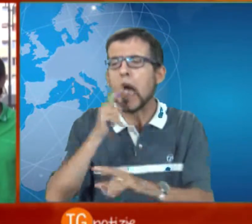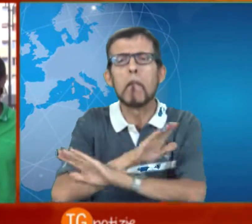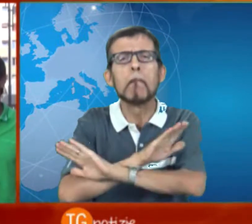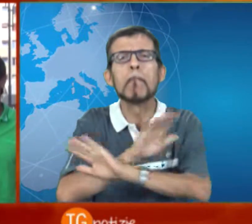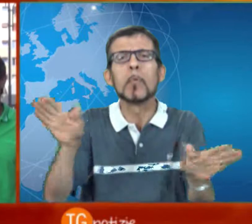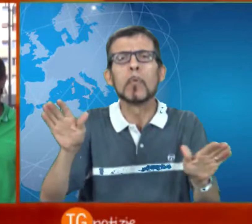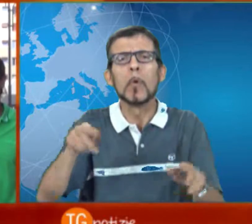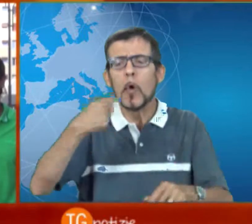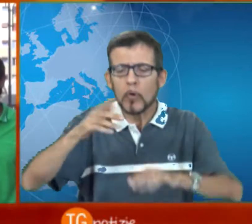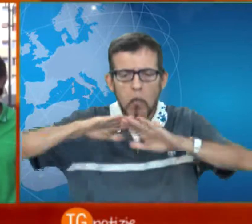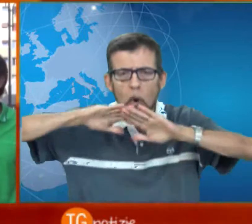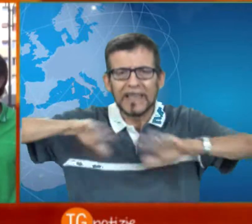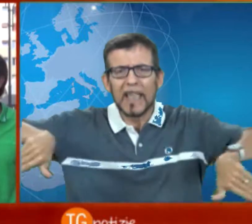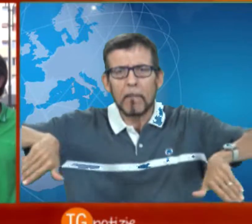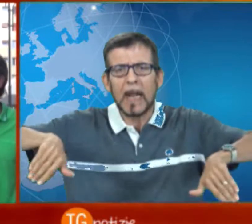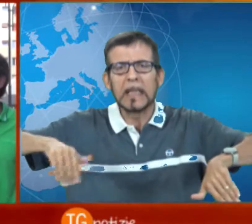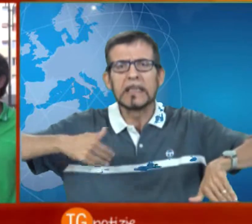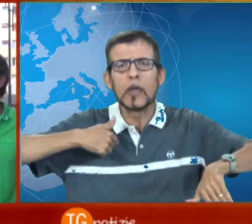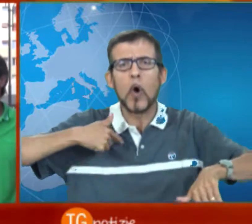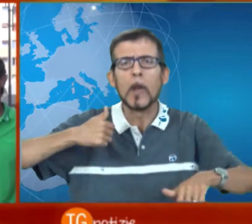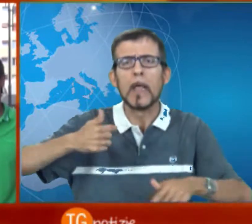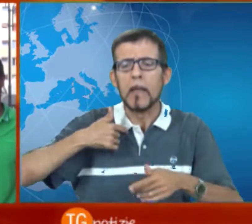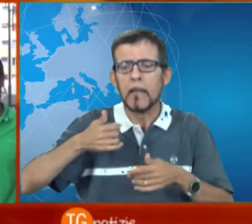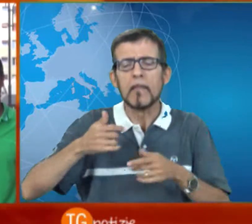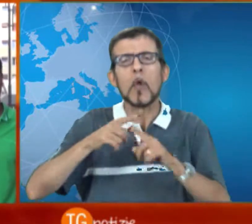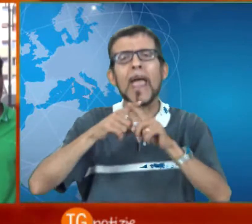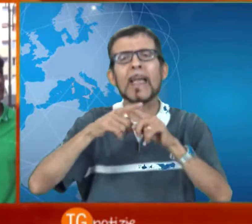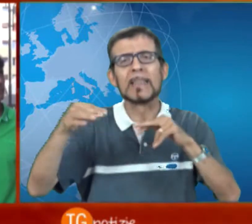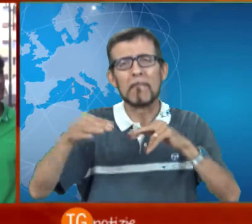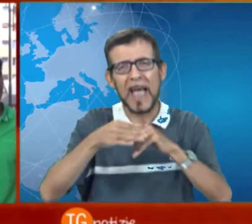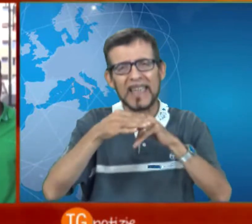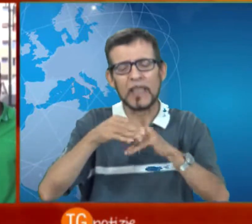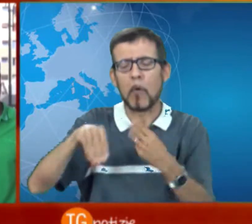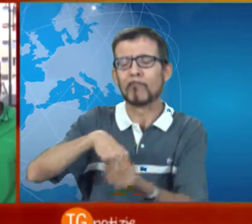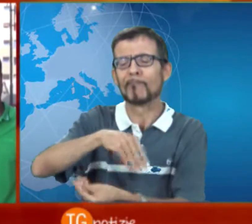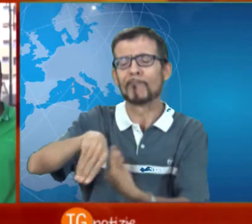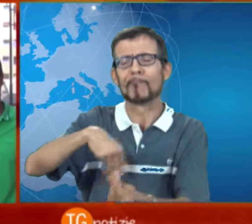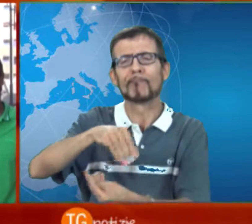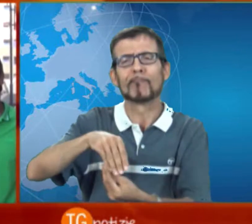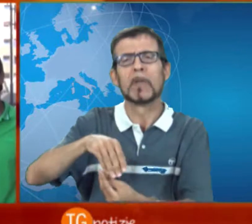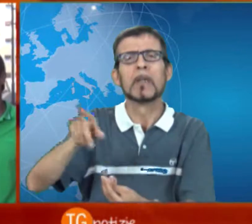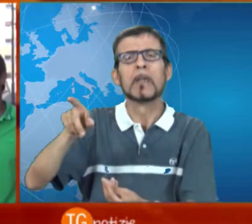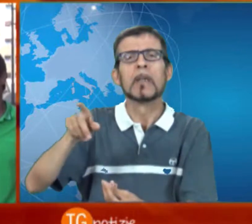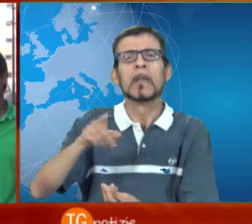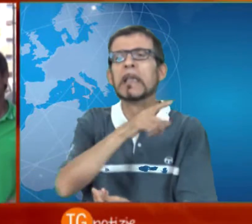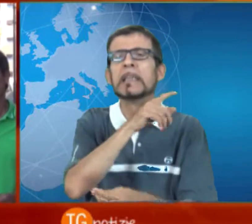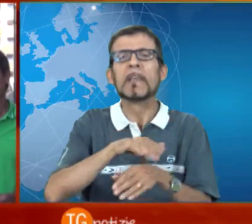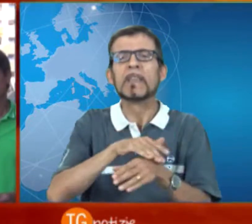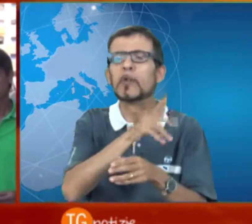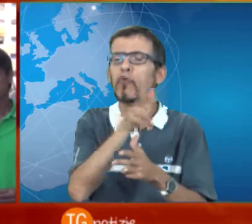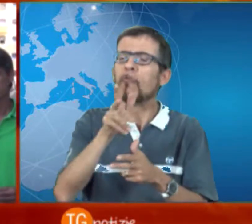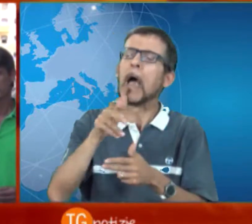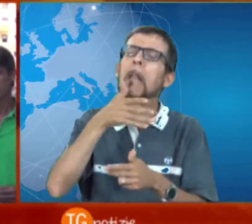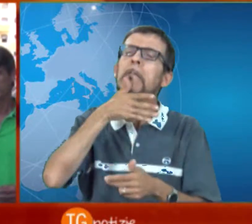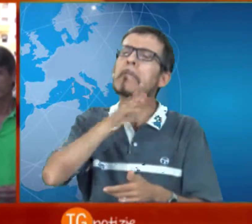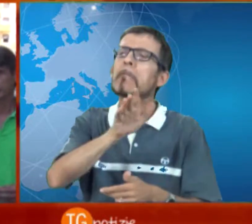mi è stata alienata, manipolata psicologicamente dal mio ex coniuge. La situazione di Bibiana è solo la punta dell'iceberg. La